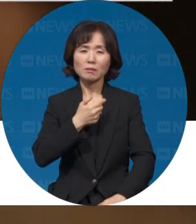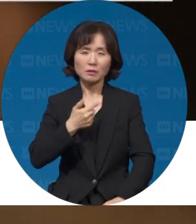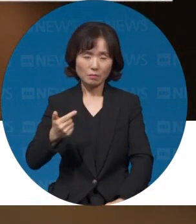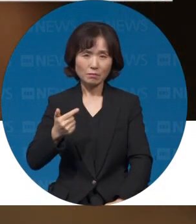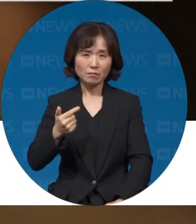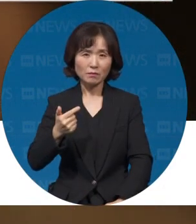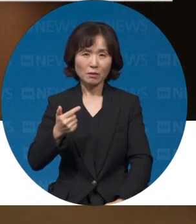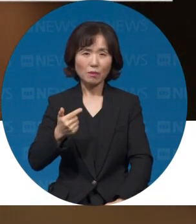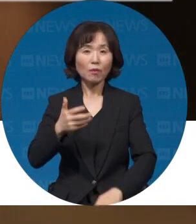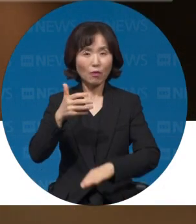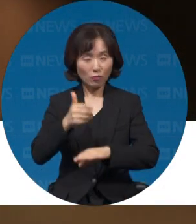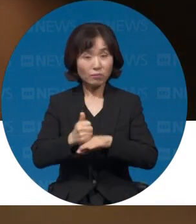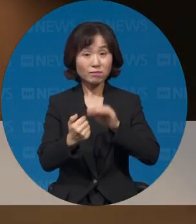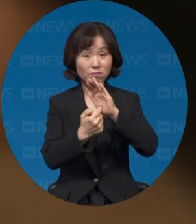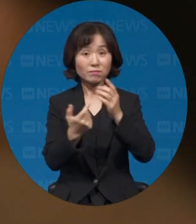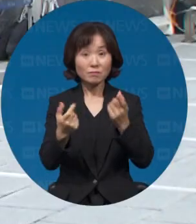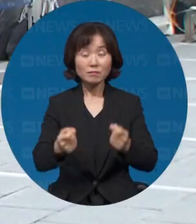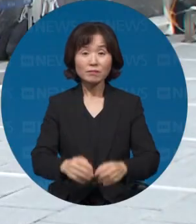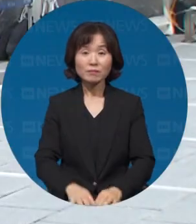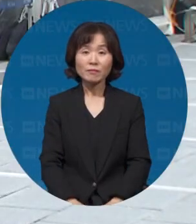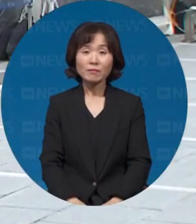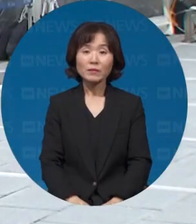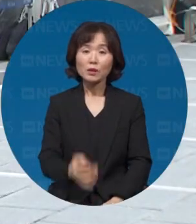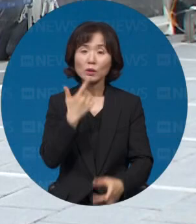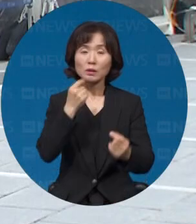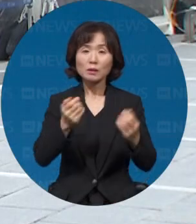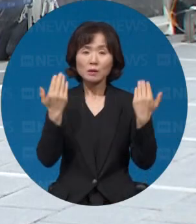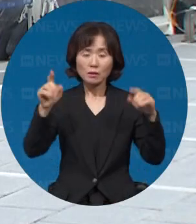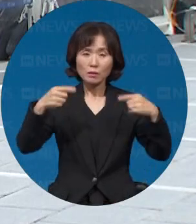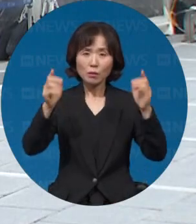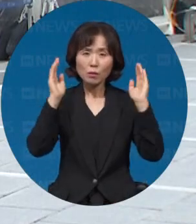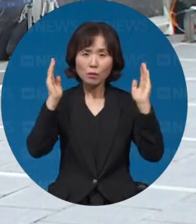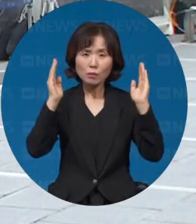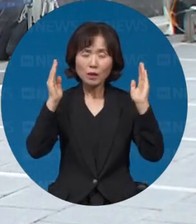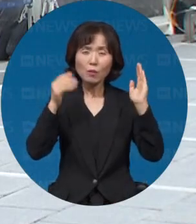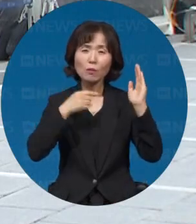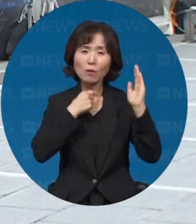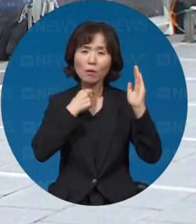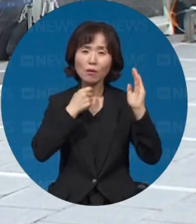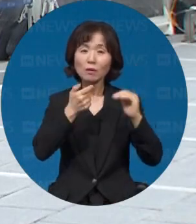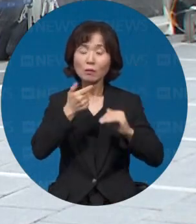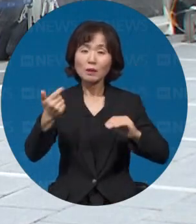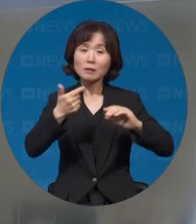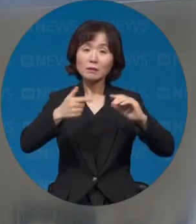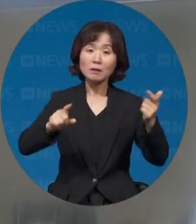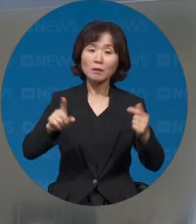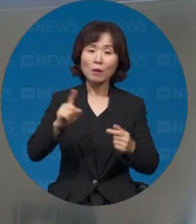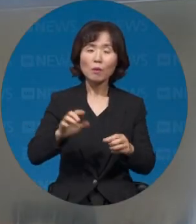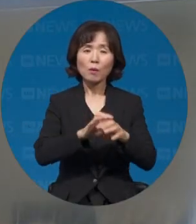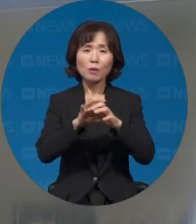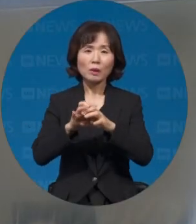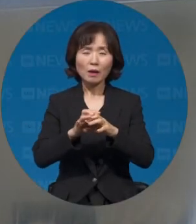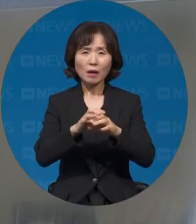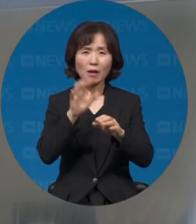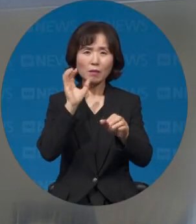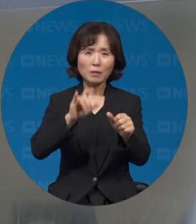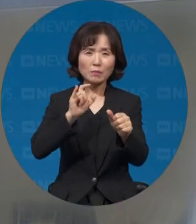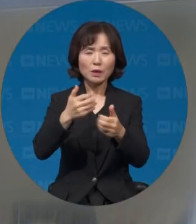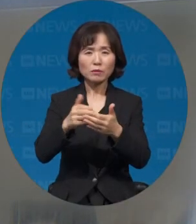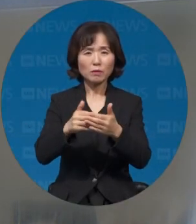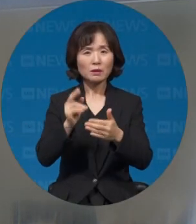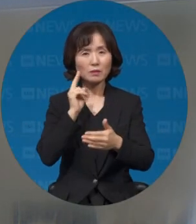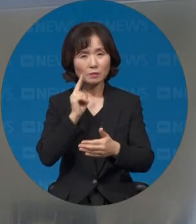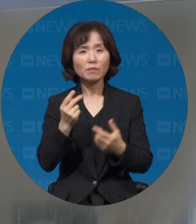사항이 아닐까 이렇게 한 합니다 이처럼 전면 등 귤 요구하는 목소리가 큰 것과는 반대로 코로나 일고 확산 상황은 여전히